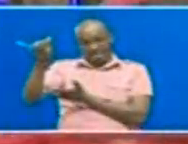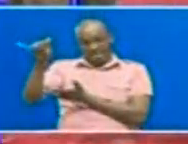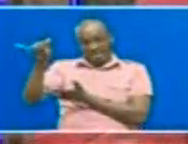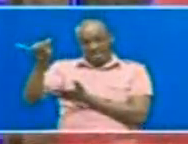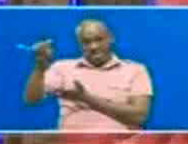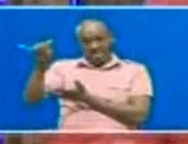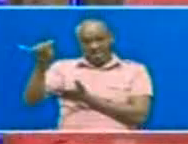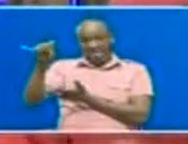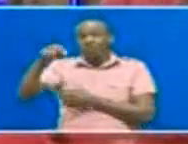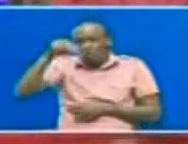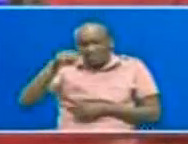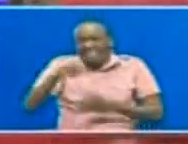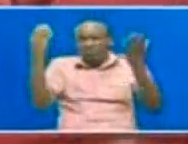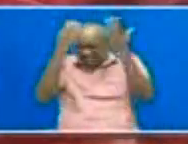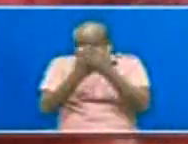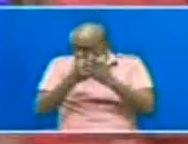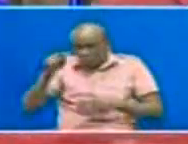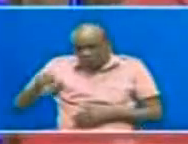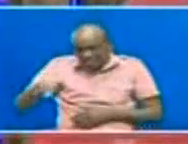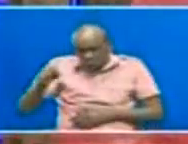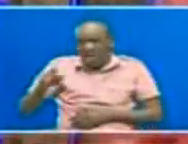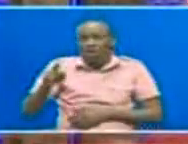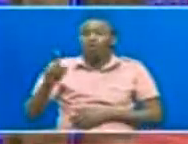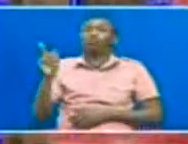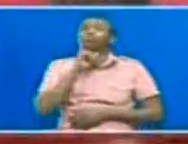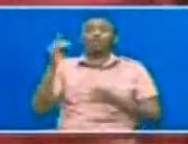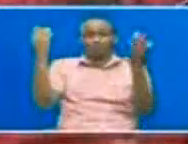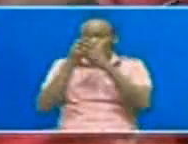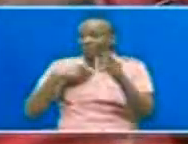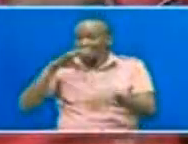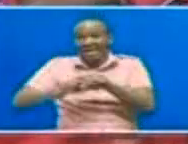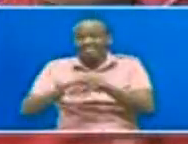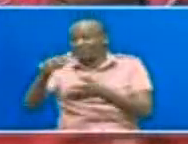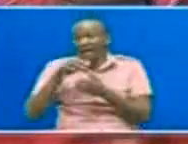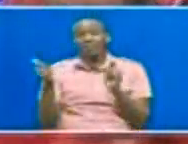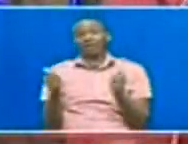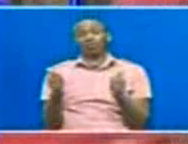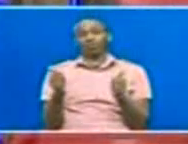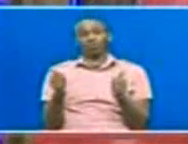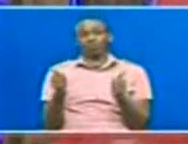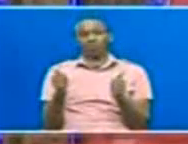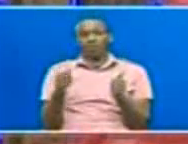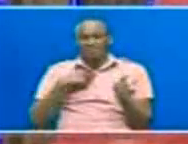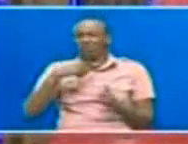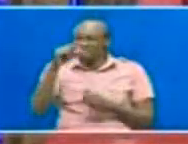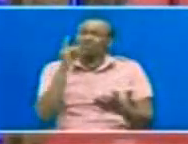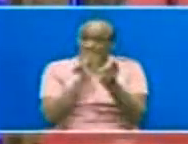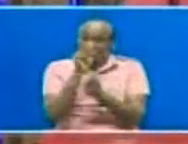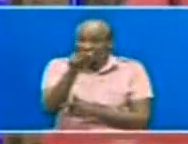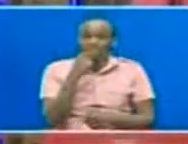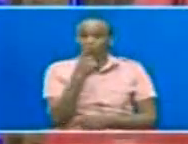sijui leo usiku, sijui itaondoka kesho usiku, na hatujapata pesa kufika huko. Nilikaenda